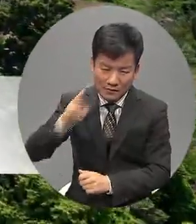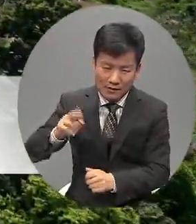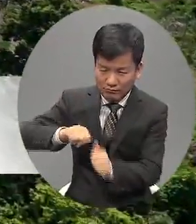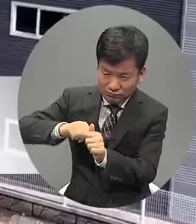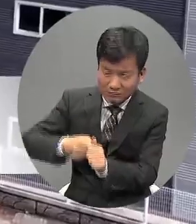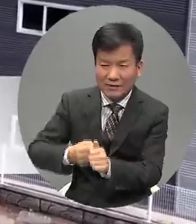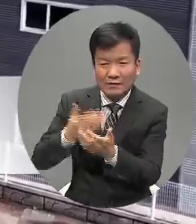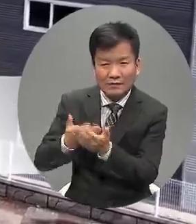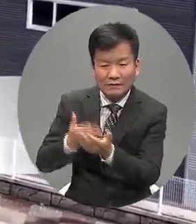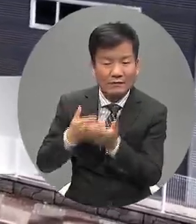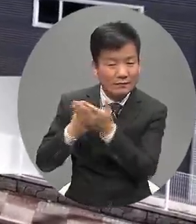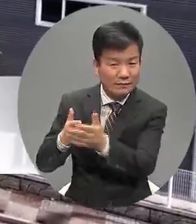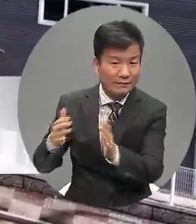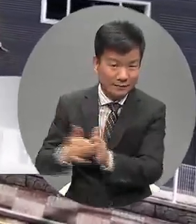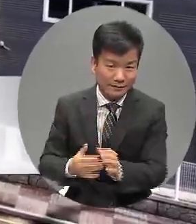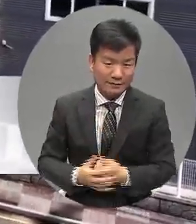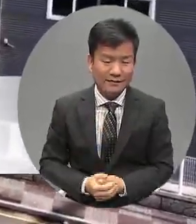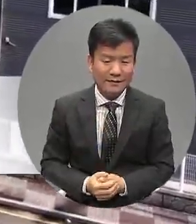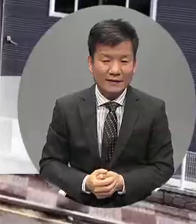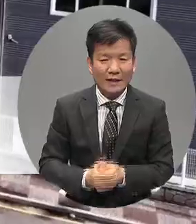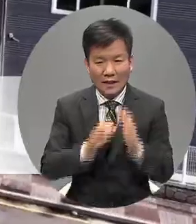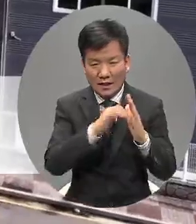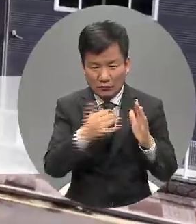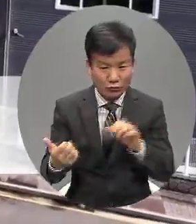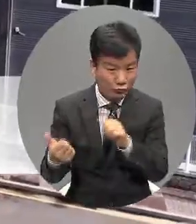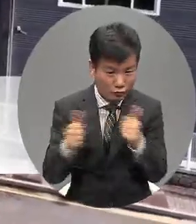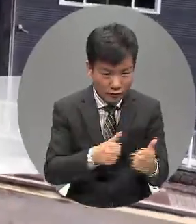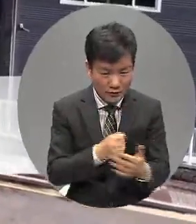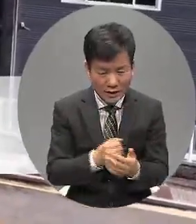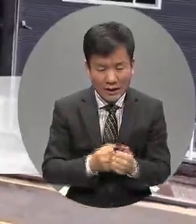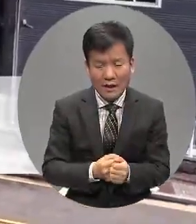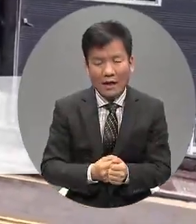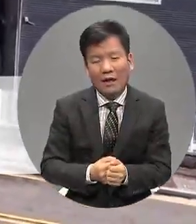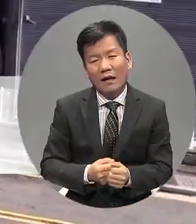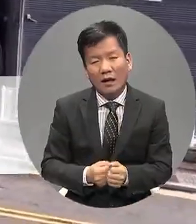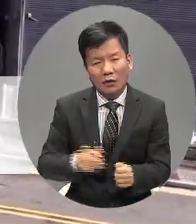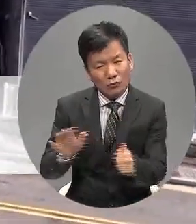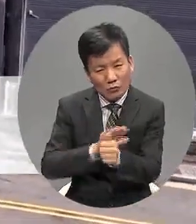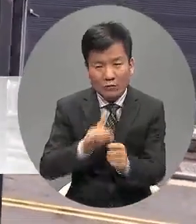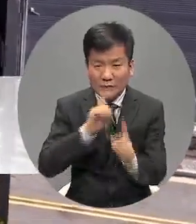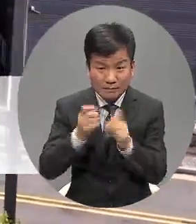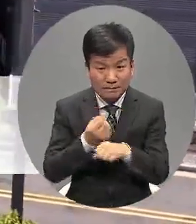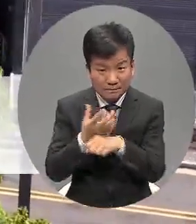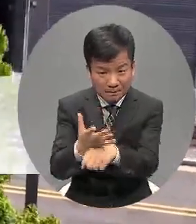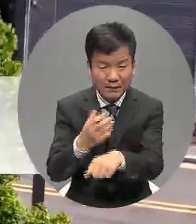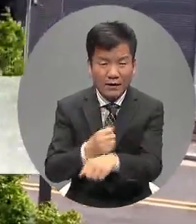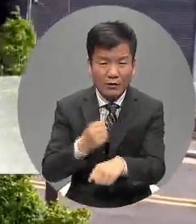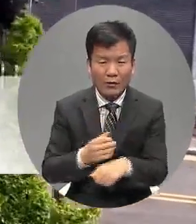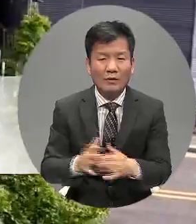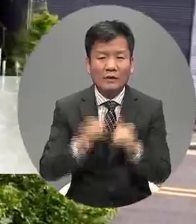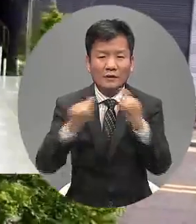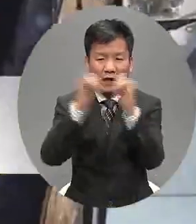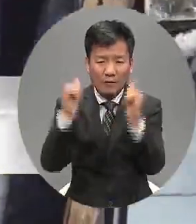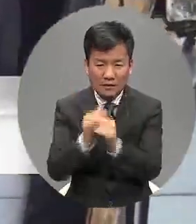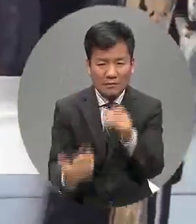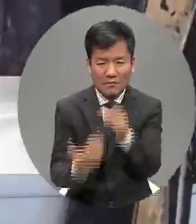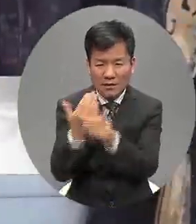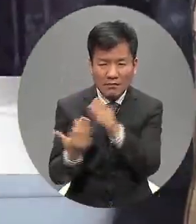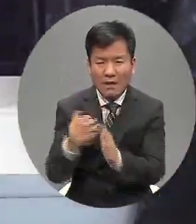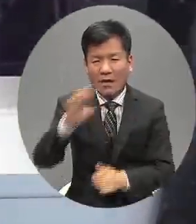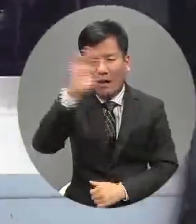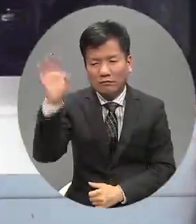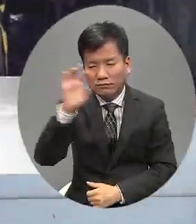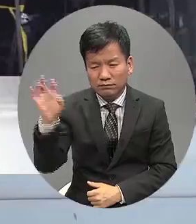처벌해달라고 촉구했습니다. 이들은 가족을 잃은 유가족에게 깊은 위로의 말을 전한다면서 사회적 참사가 반복되지